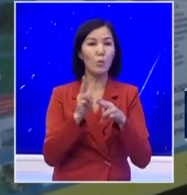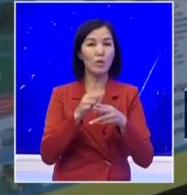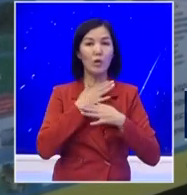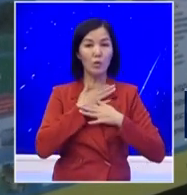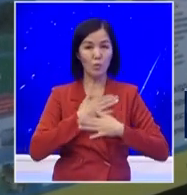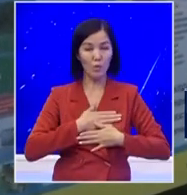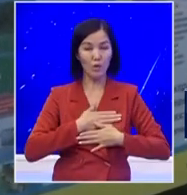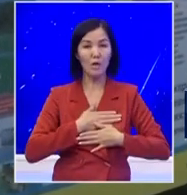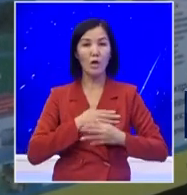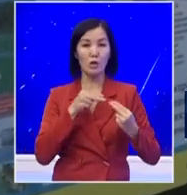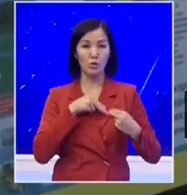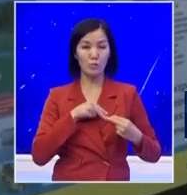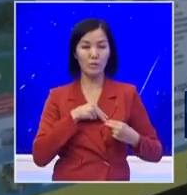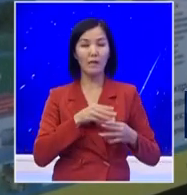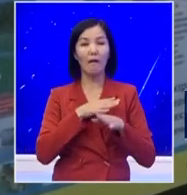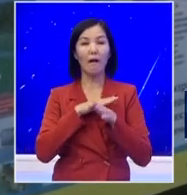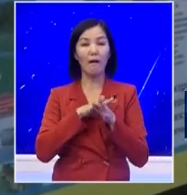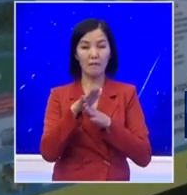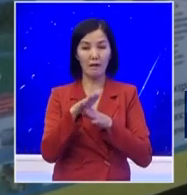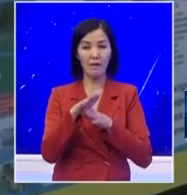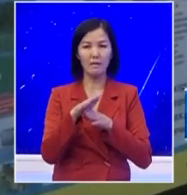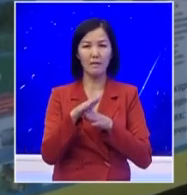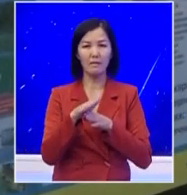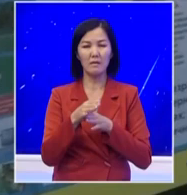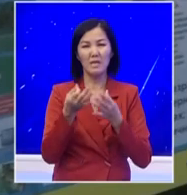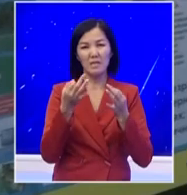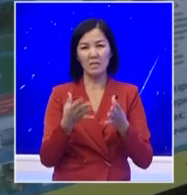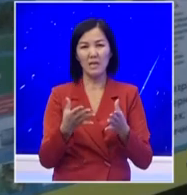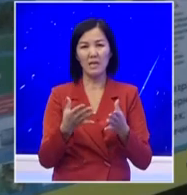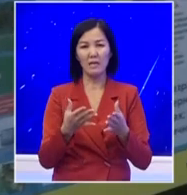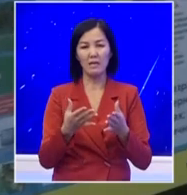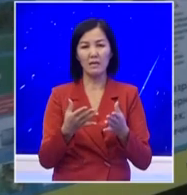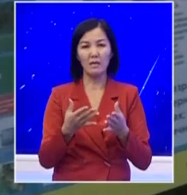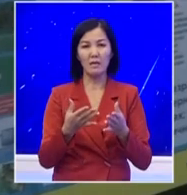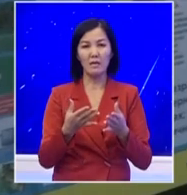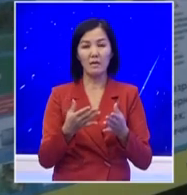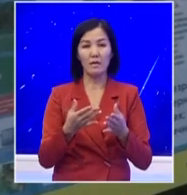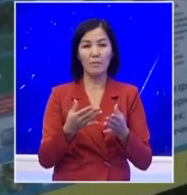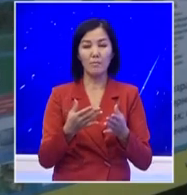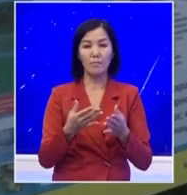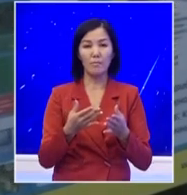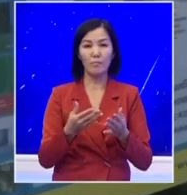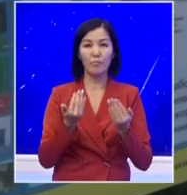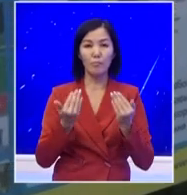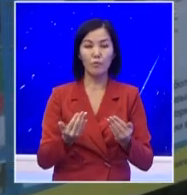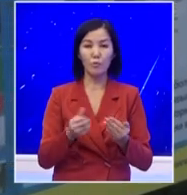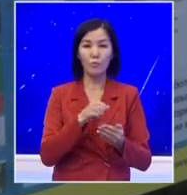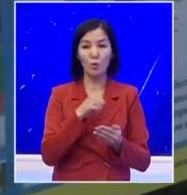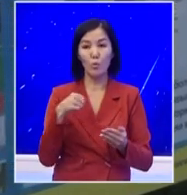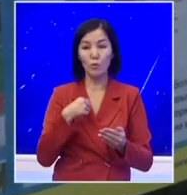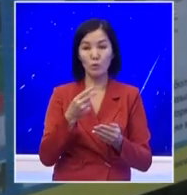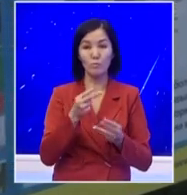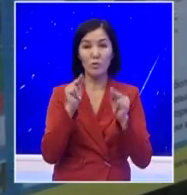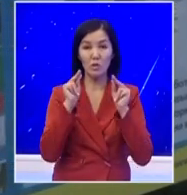толық, шынында да жұмыстар жасалыпты. Кейбіреу айтады, ой, ол жай бір динамикада деген. Мен бүкіл динамика емес, бүгін принципиально